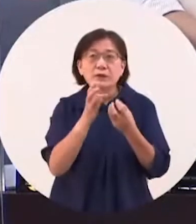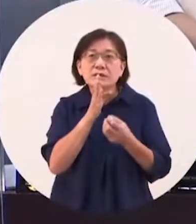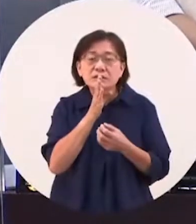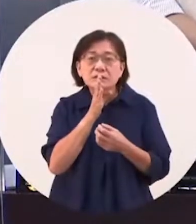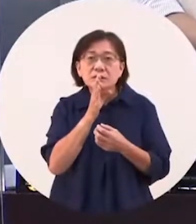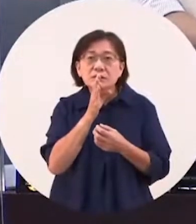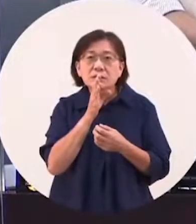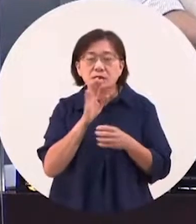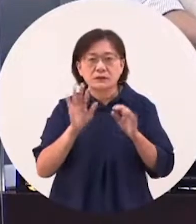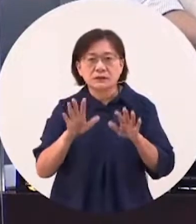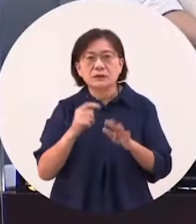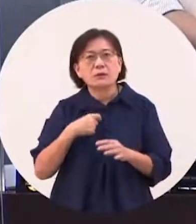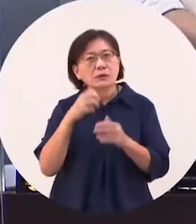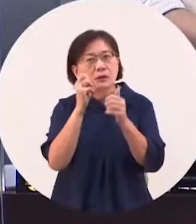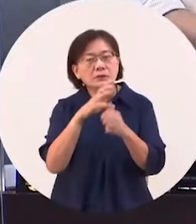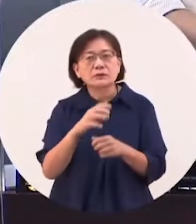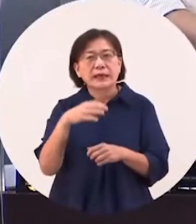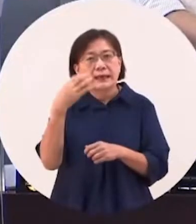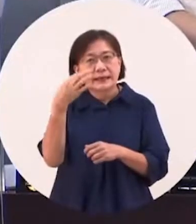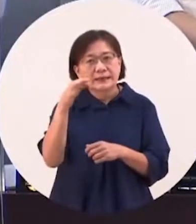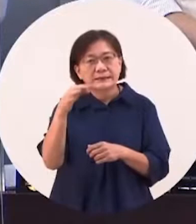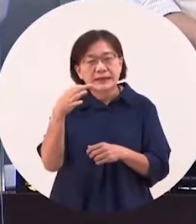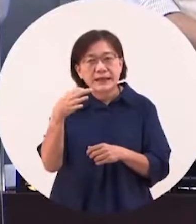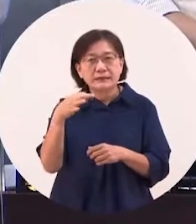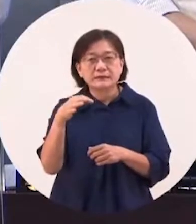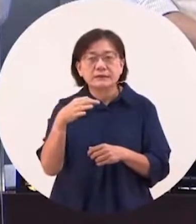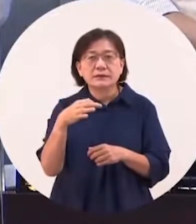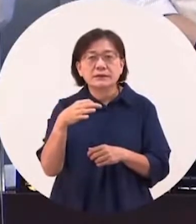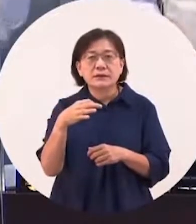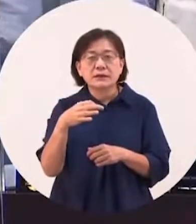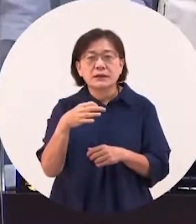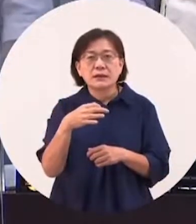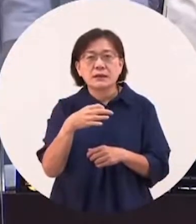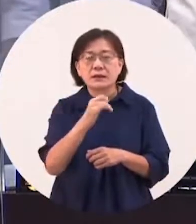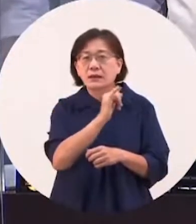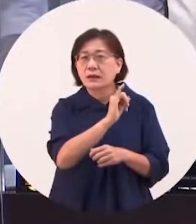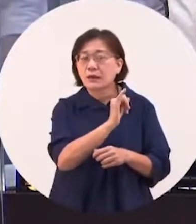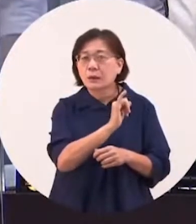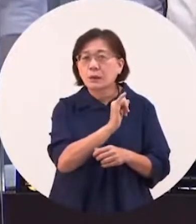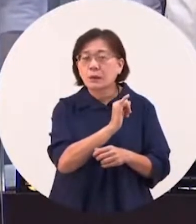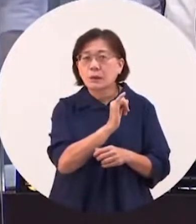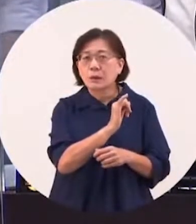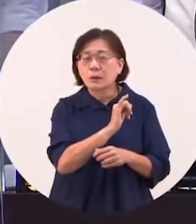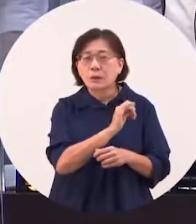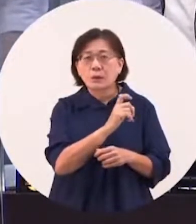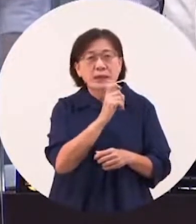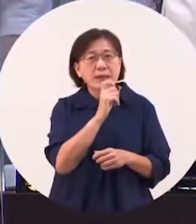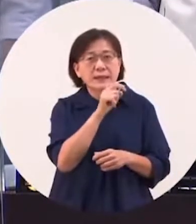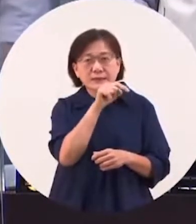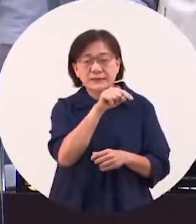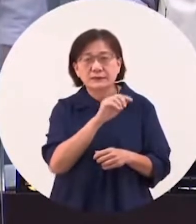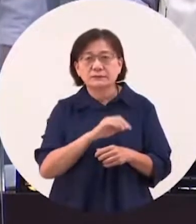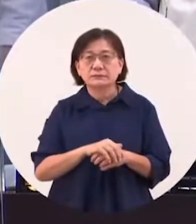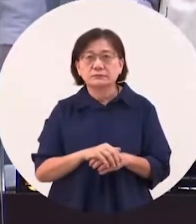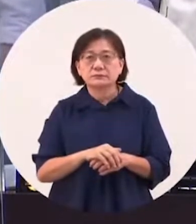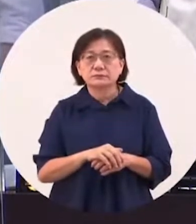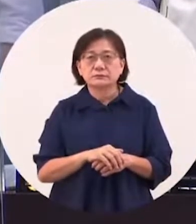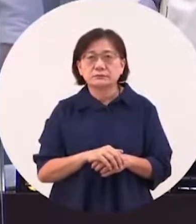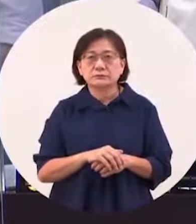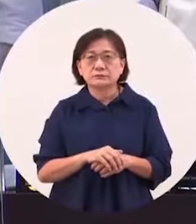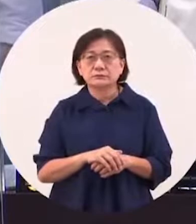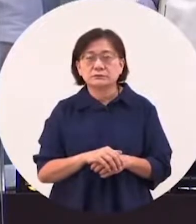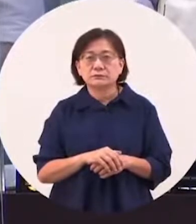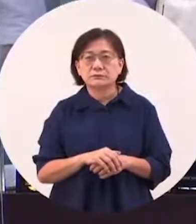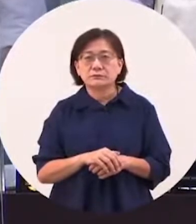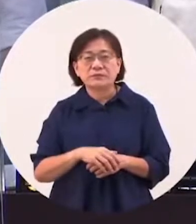设市长用人是安尼嘛？插公众事务、在假设这两